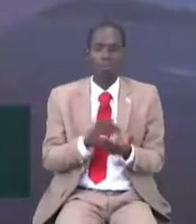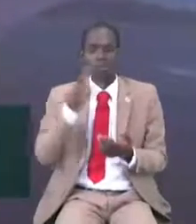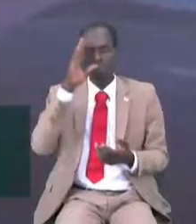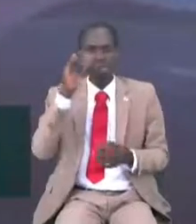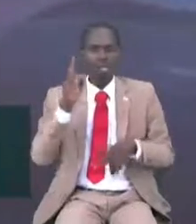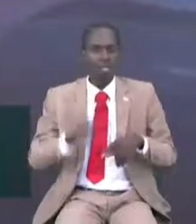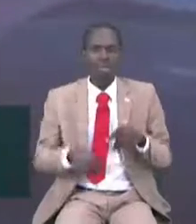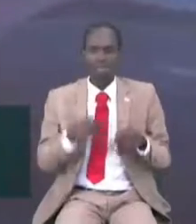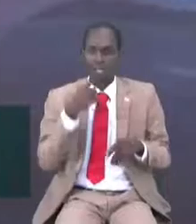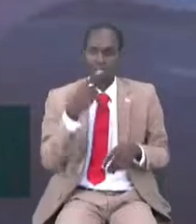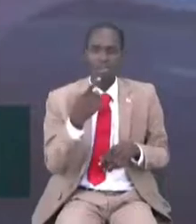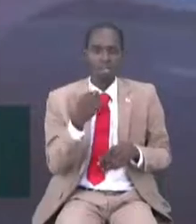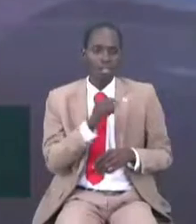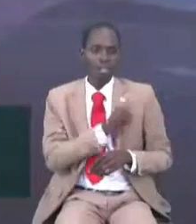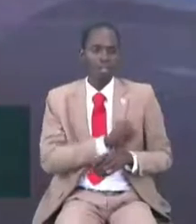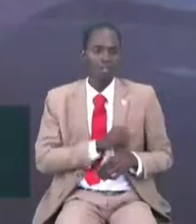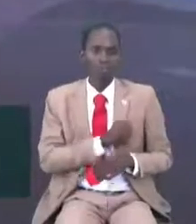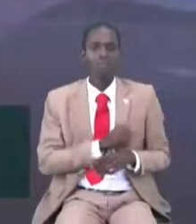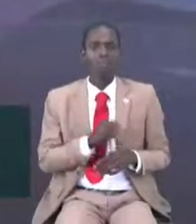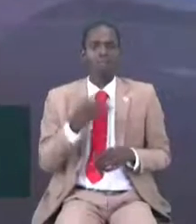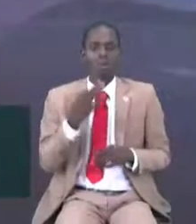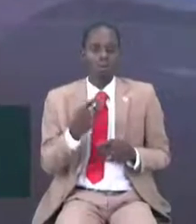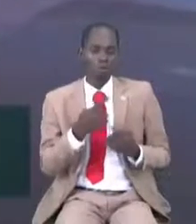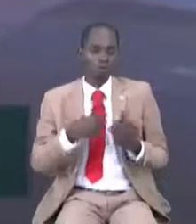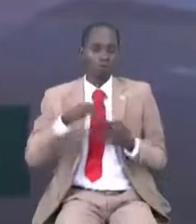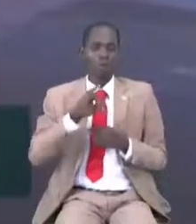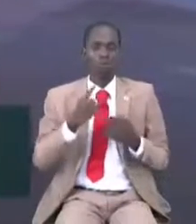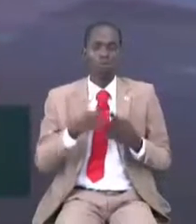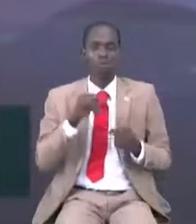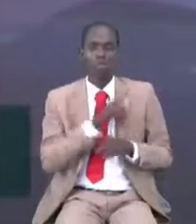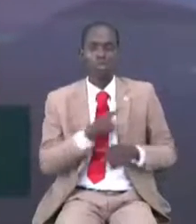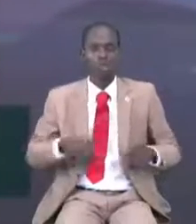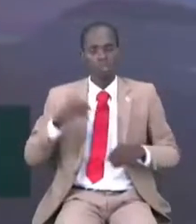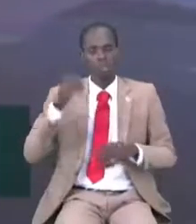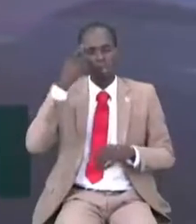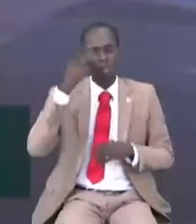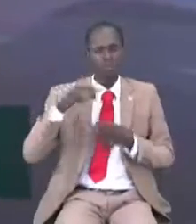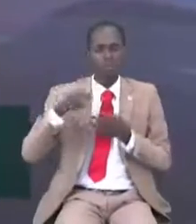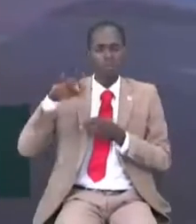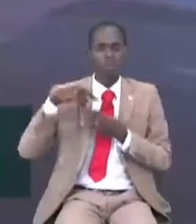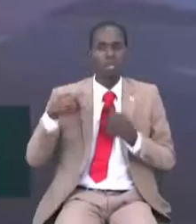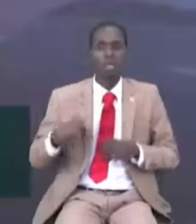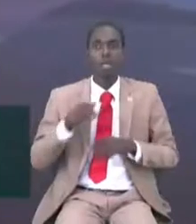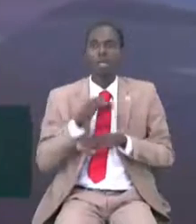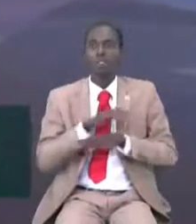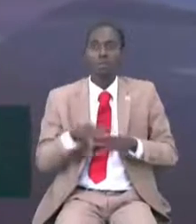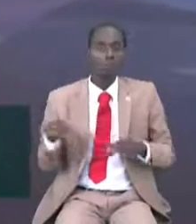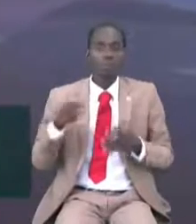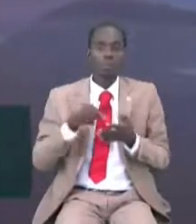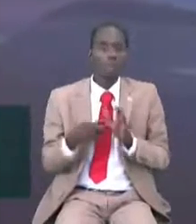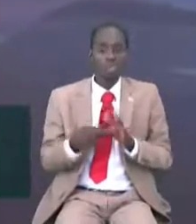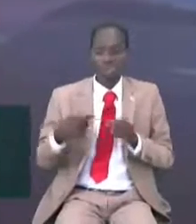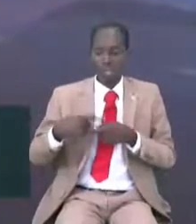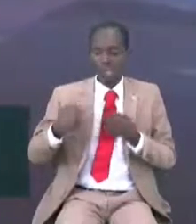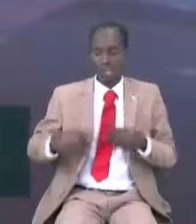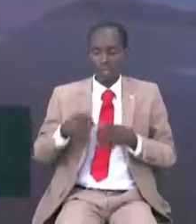le cœur, l'esprit et je dis le cœur dans l'homme, pas le cœur qui fait amener le sang,